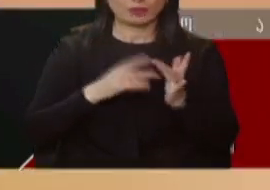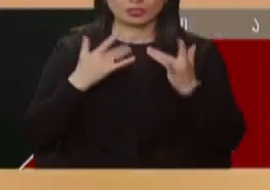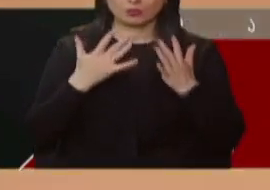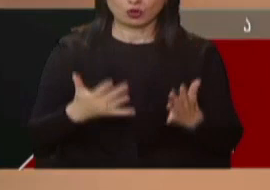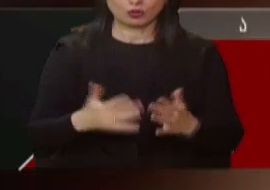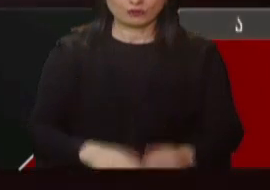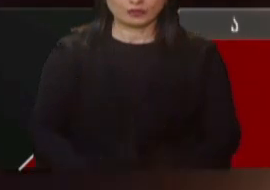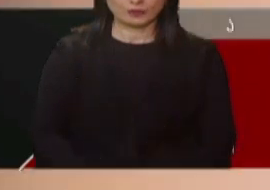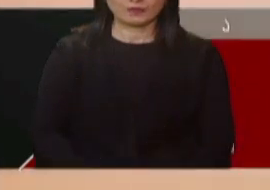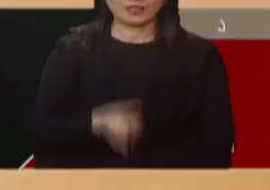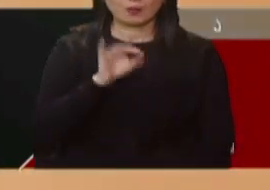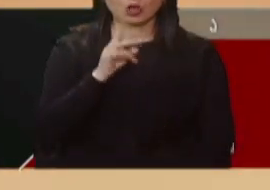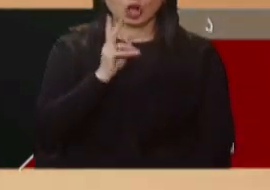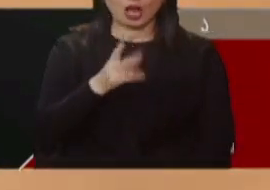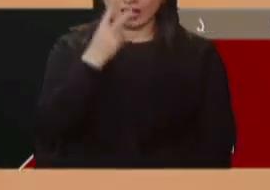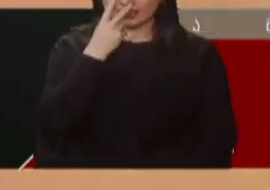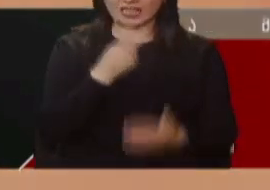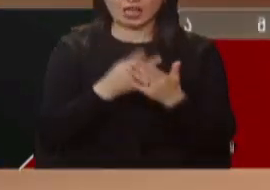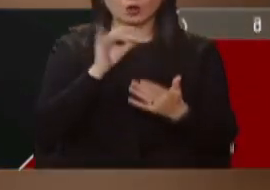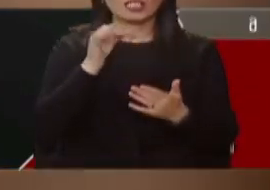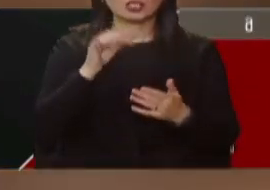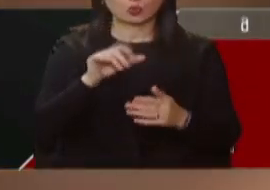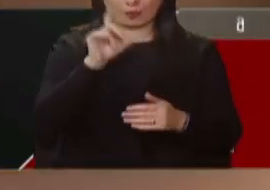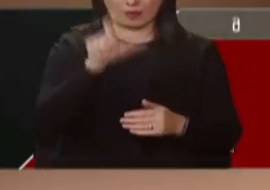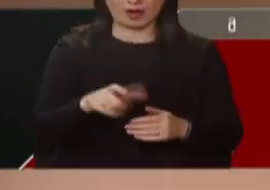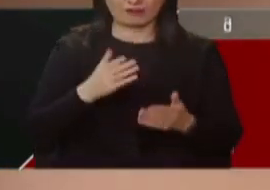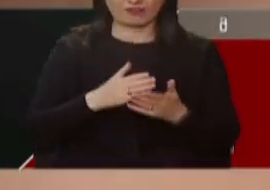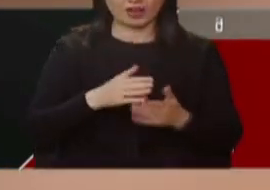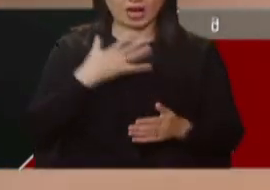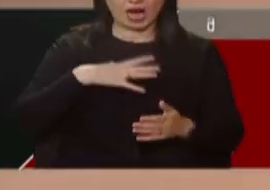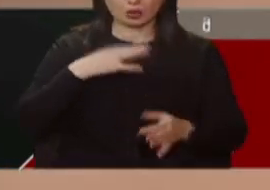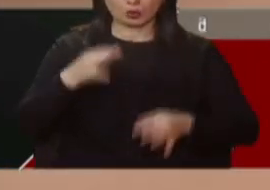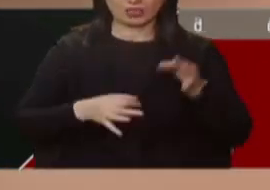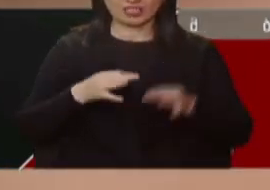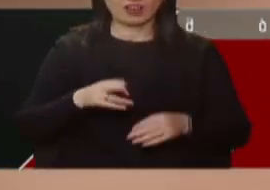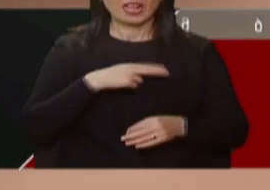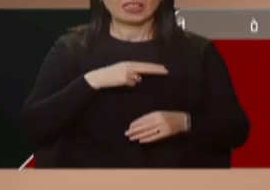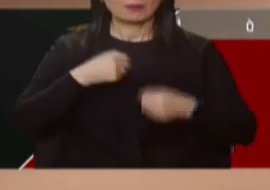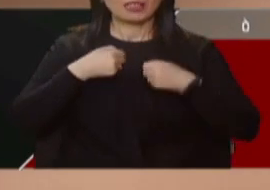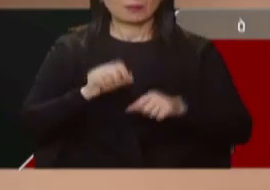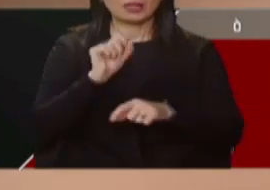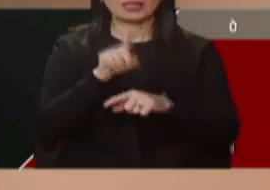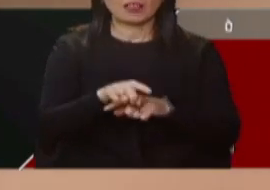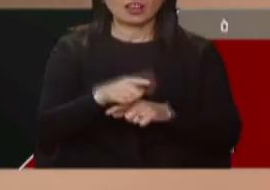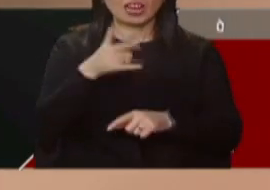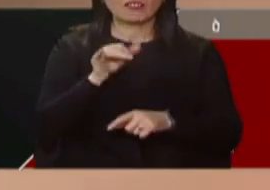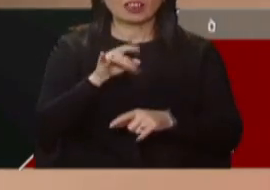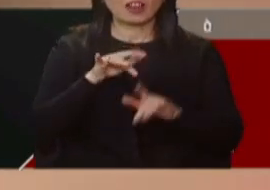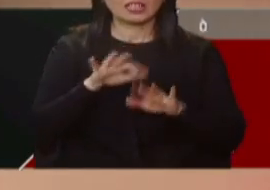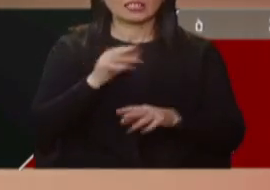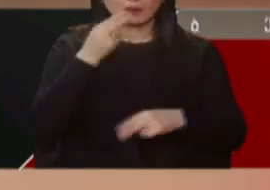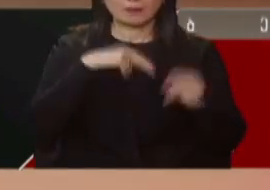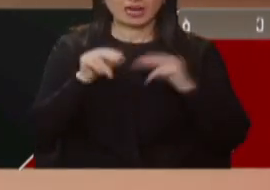მოითხოვს. Podolyakis tualit zana khulma istoriulma figuram kartuli martsajulebistvis ki deputatis tsemis dakvatisa da Kirgulianis